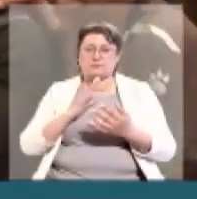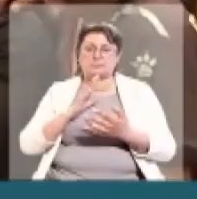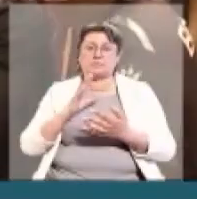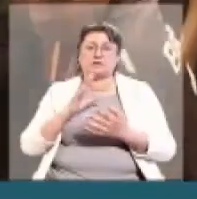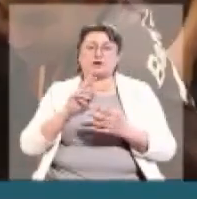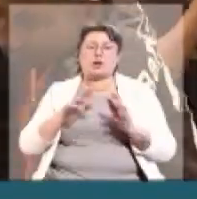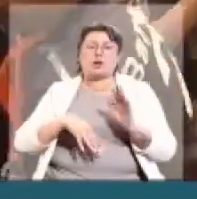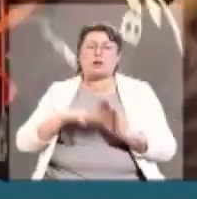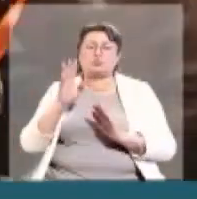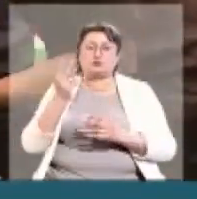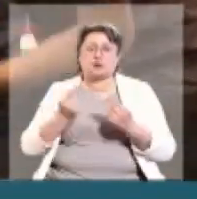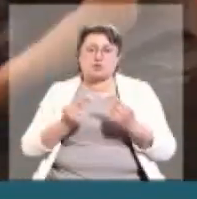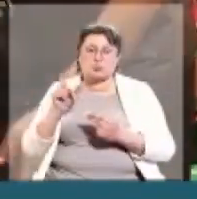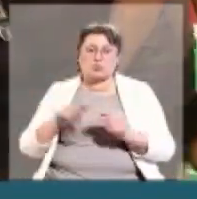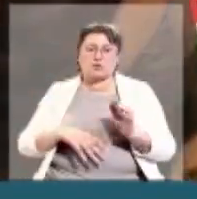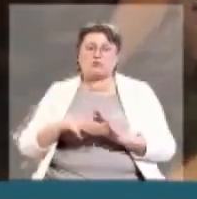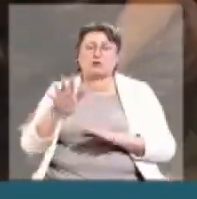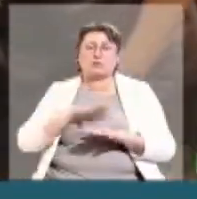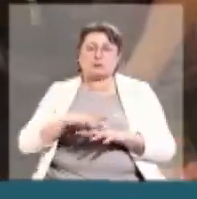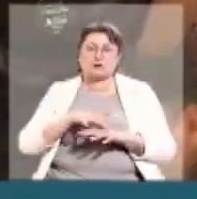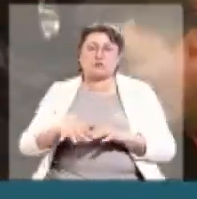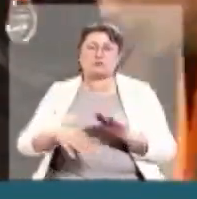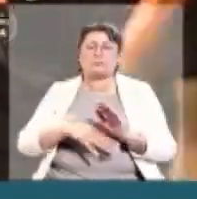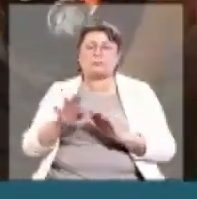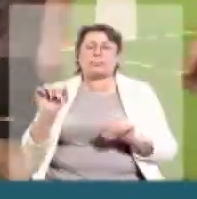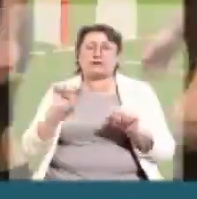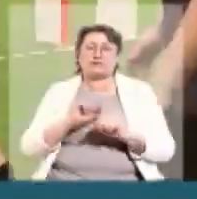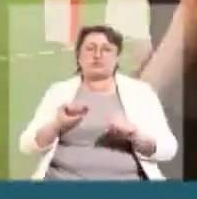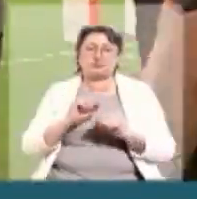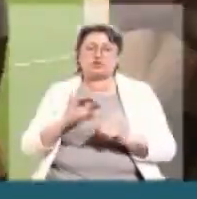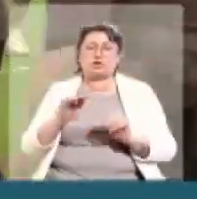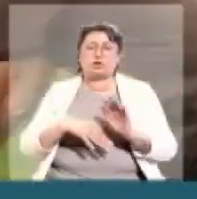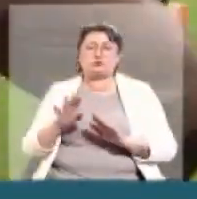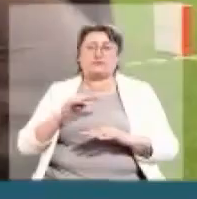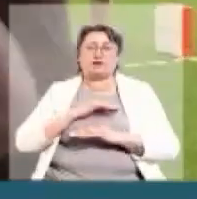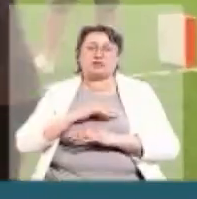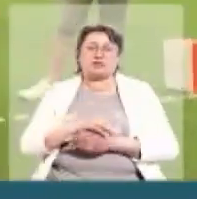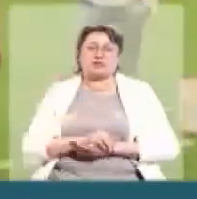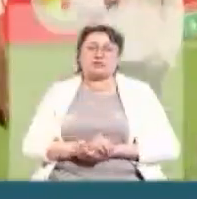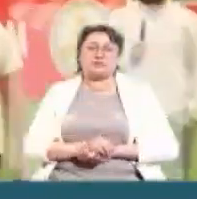үздік ойыншы, үздік шабуылшы, үздік қорғаушы, үздік қақпашы номинациялары табысталды.